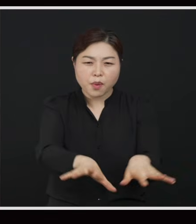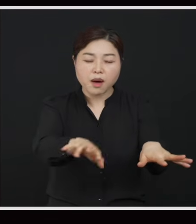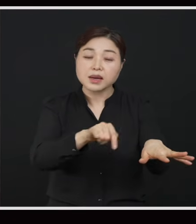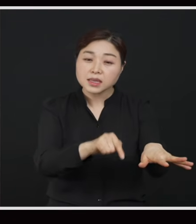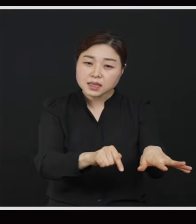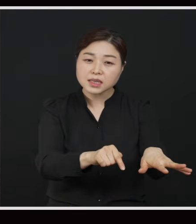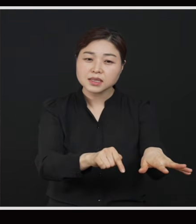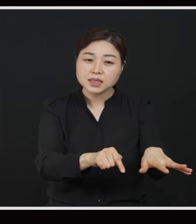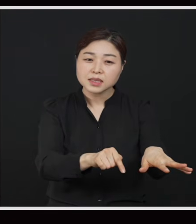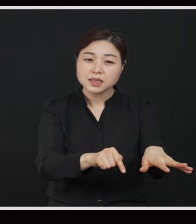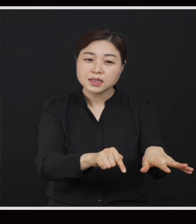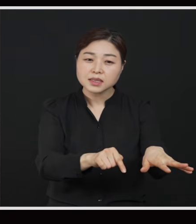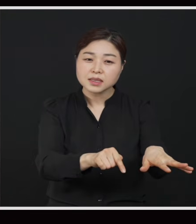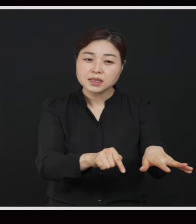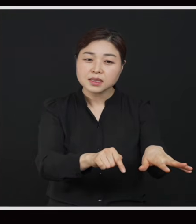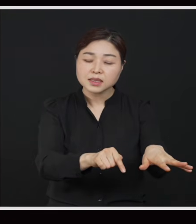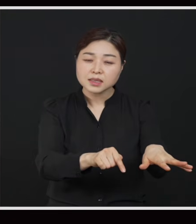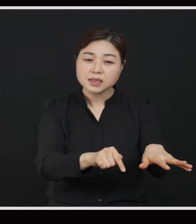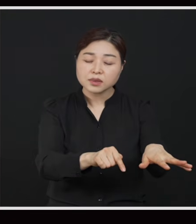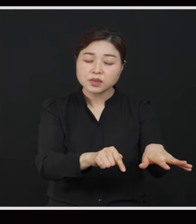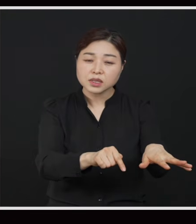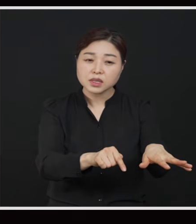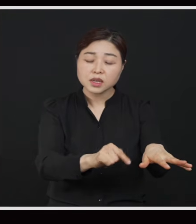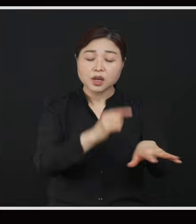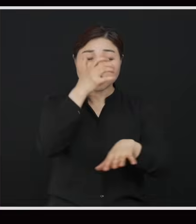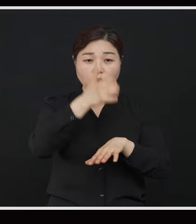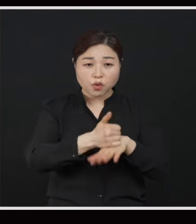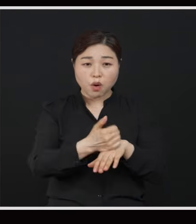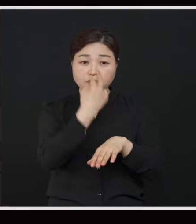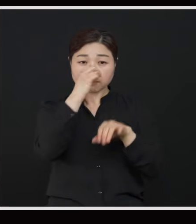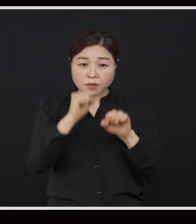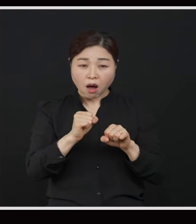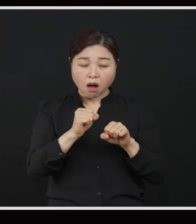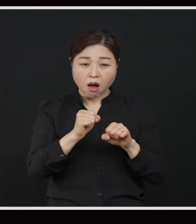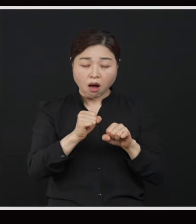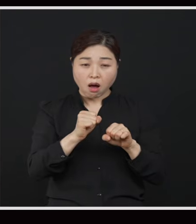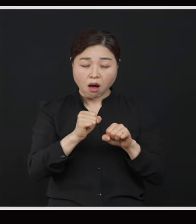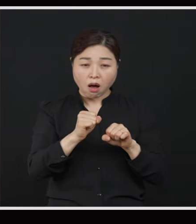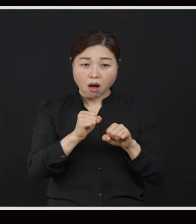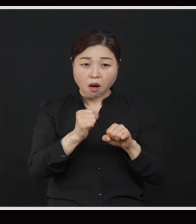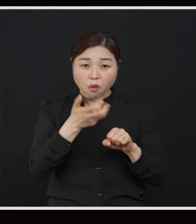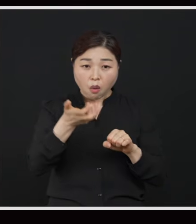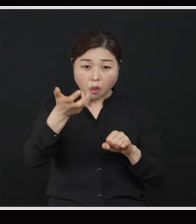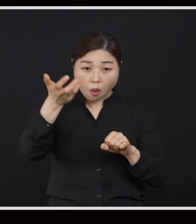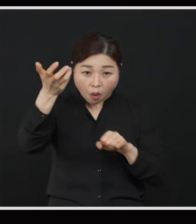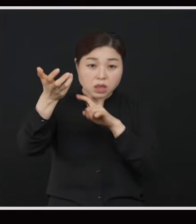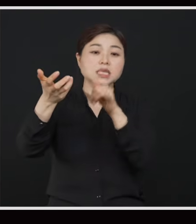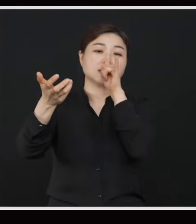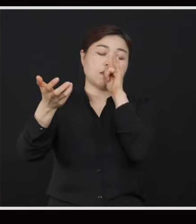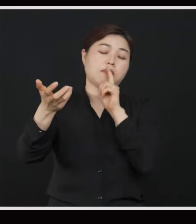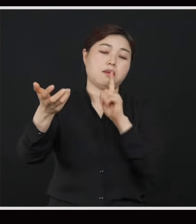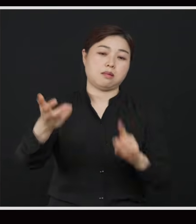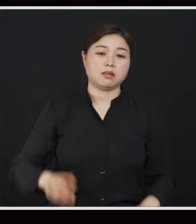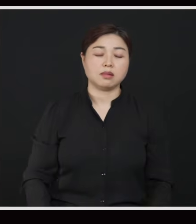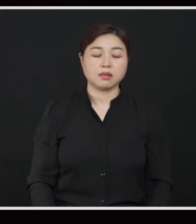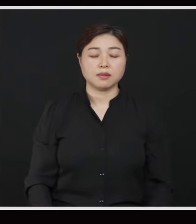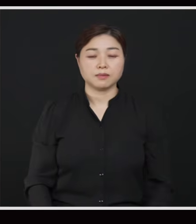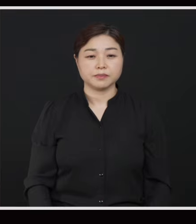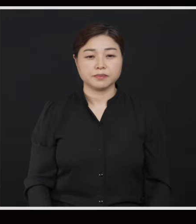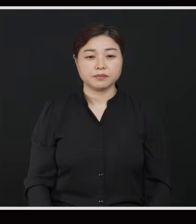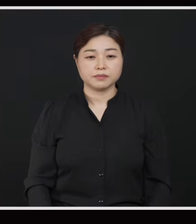성공적인 자손을 많이 퍼뜨리는 개체들이 진화해서 살아남는다는 개념하고 일맥상통을 하는